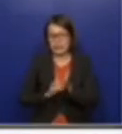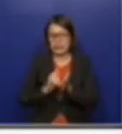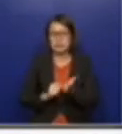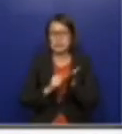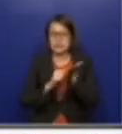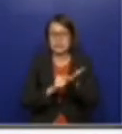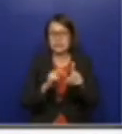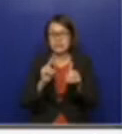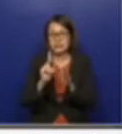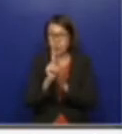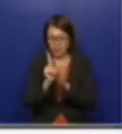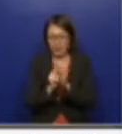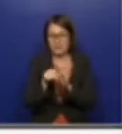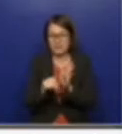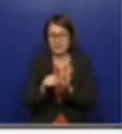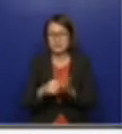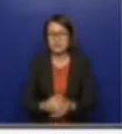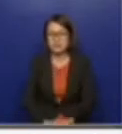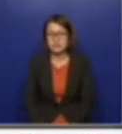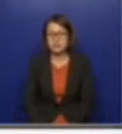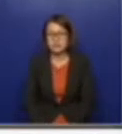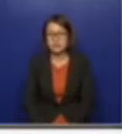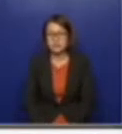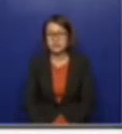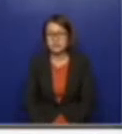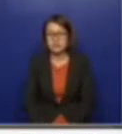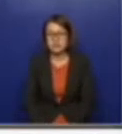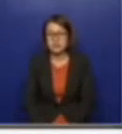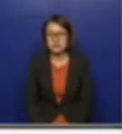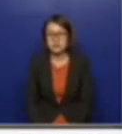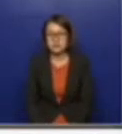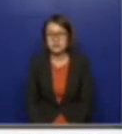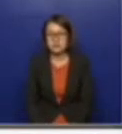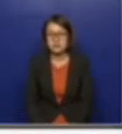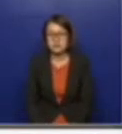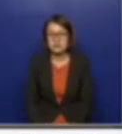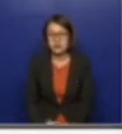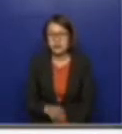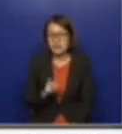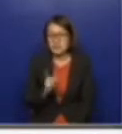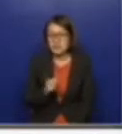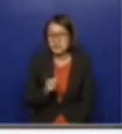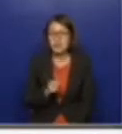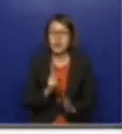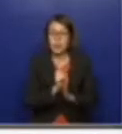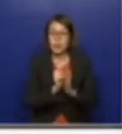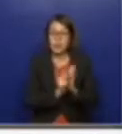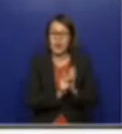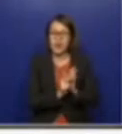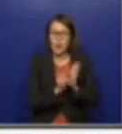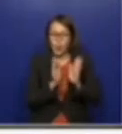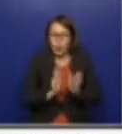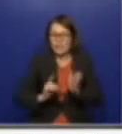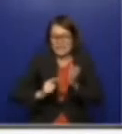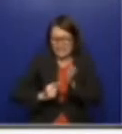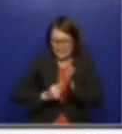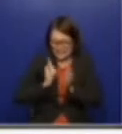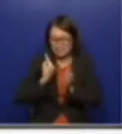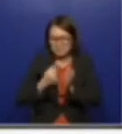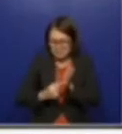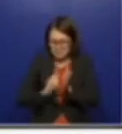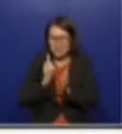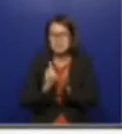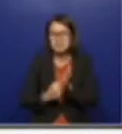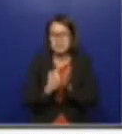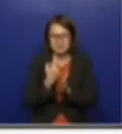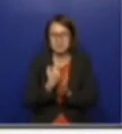ายนะครับกฎหมายเดิมใช้คำว่าผู้ริเริ่มหรือผู้เริ่ม